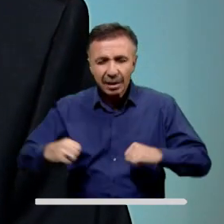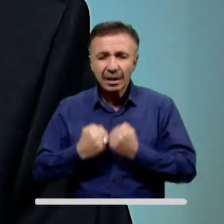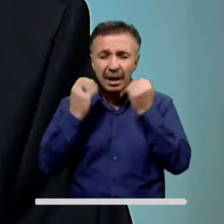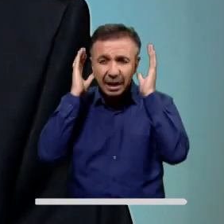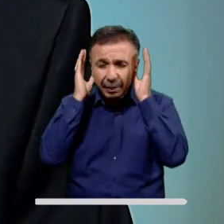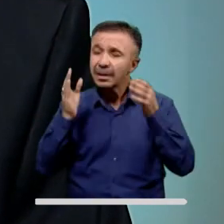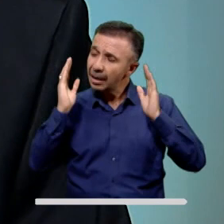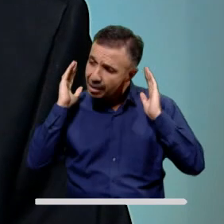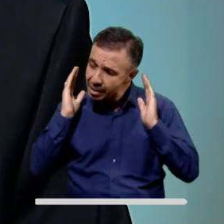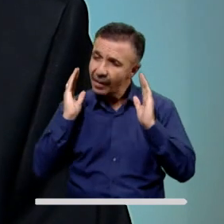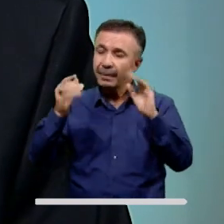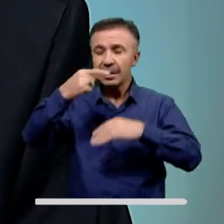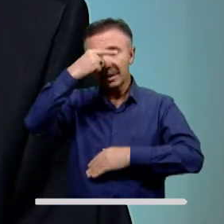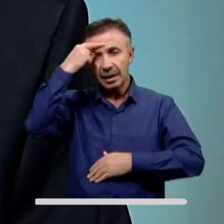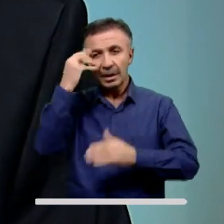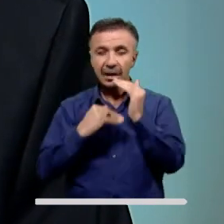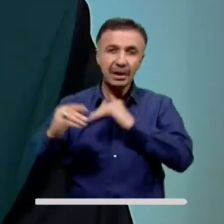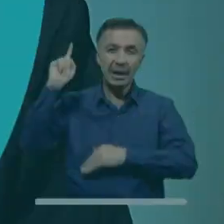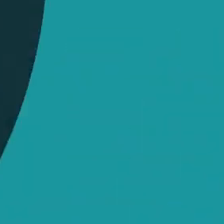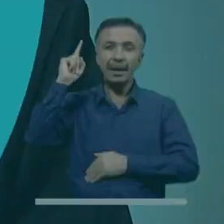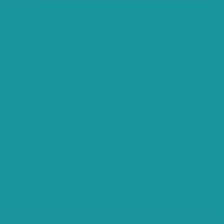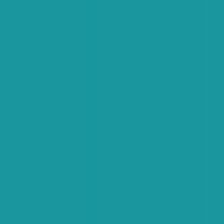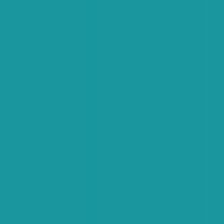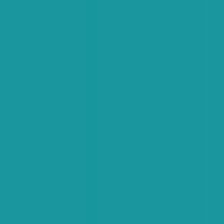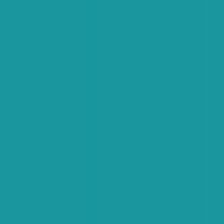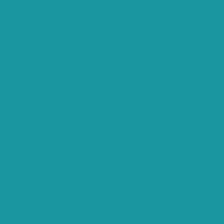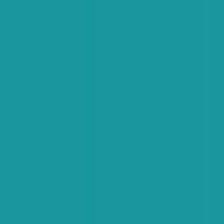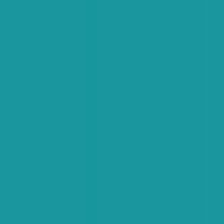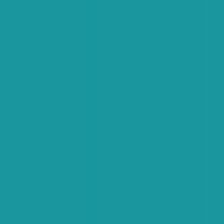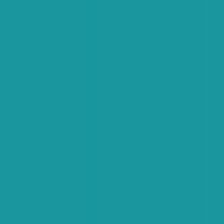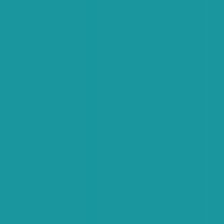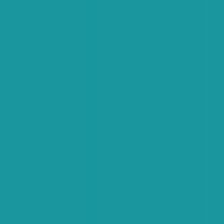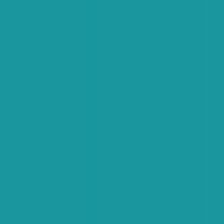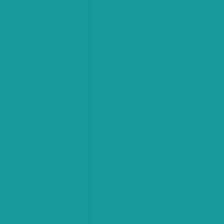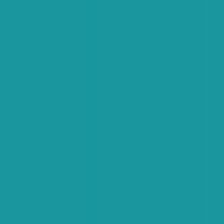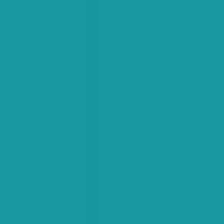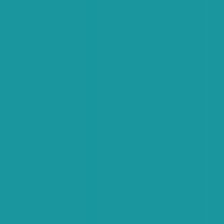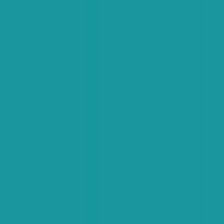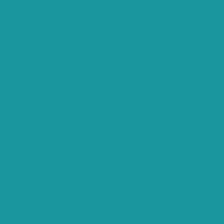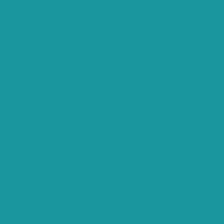ettirecek. İnşallah Cenab-ı Hakk'ın huzuruna çıktığında söyleyeceği söz olur.